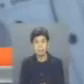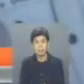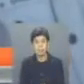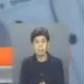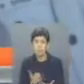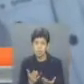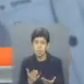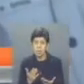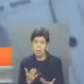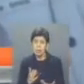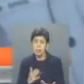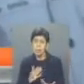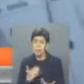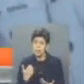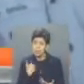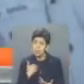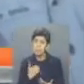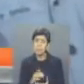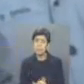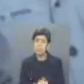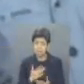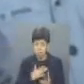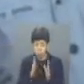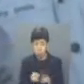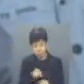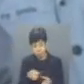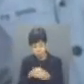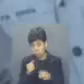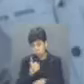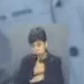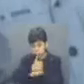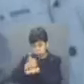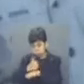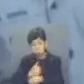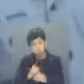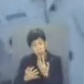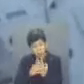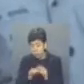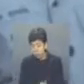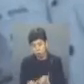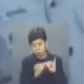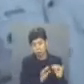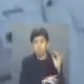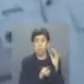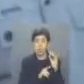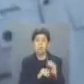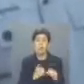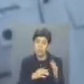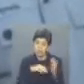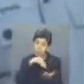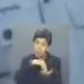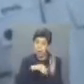ยได้ย้ายไปที่เรือนจำกลางนครศรีธรรมราช37คนเรือนจำกลางพัทลุ